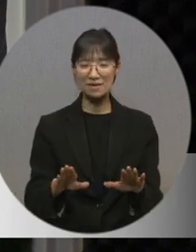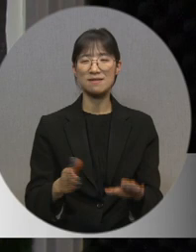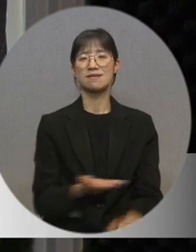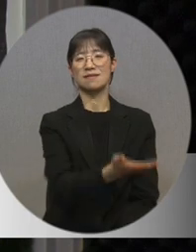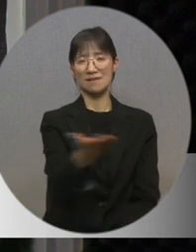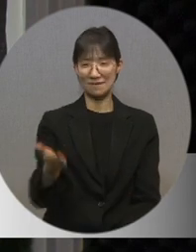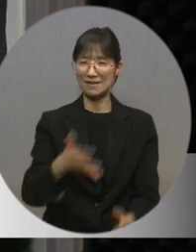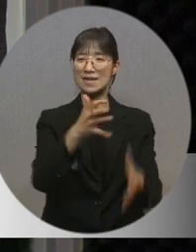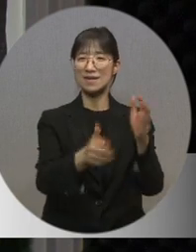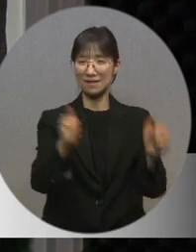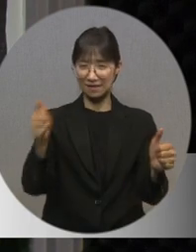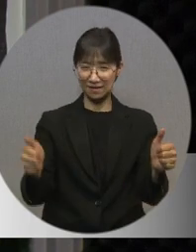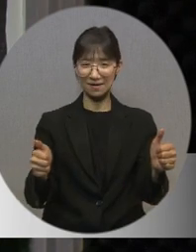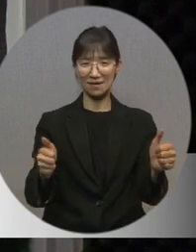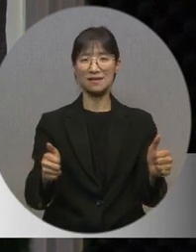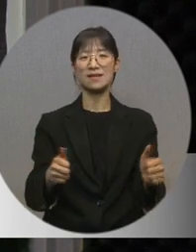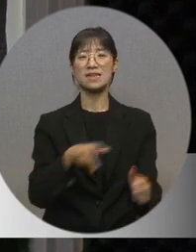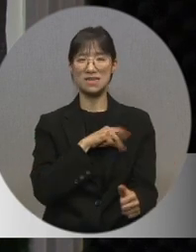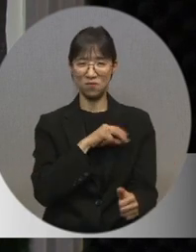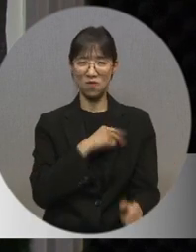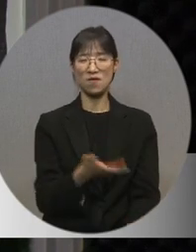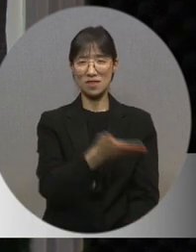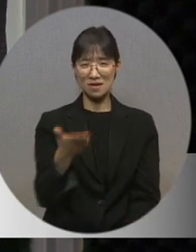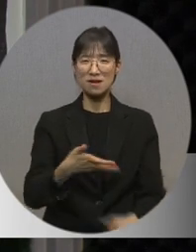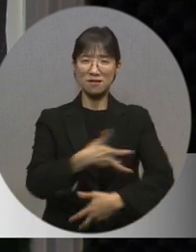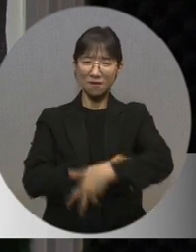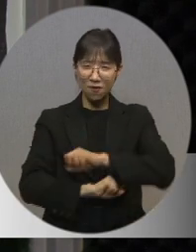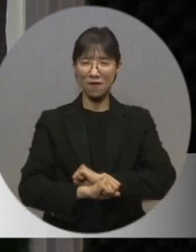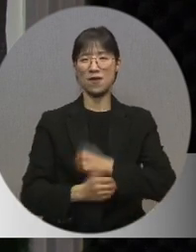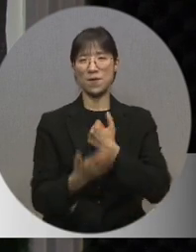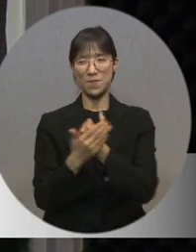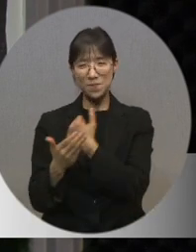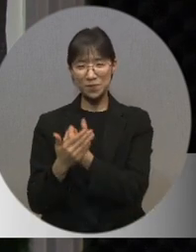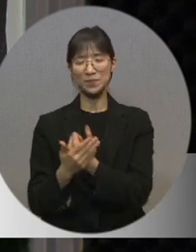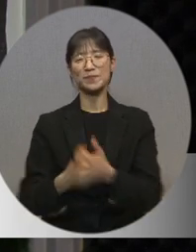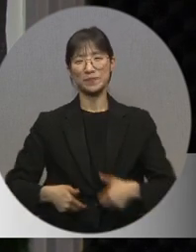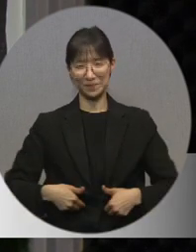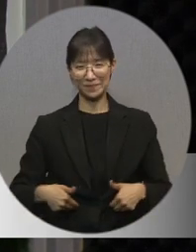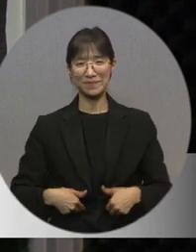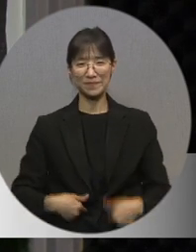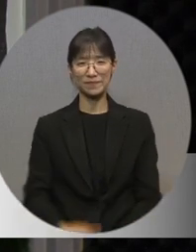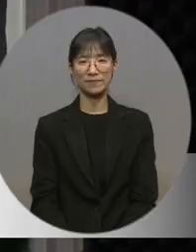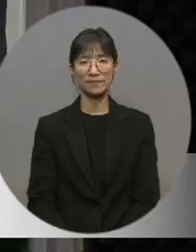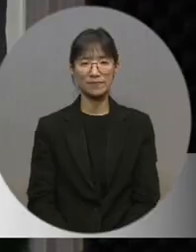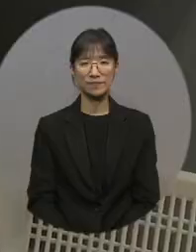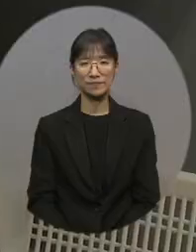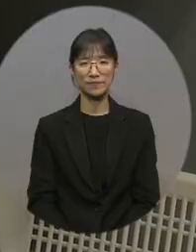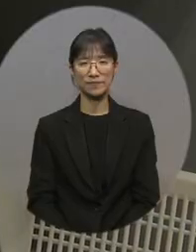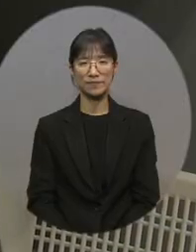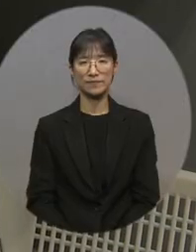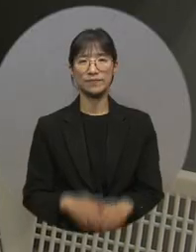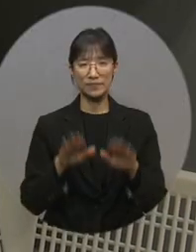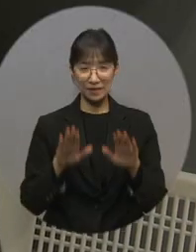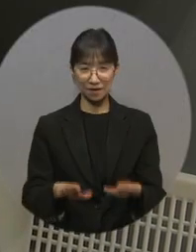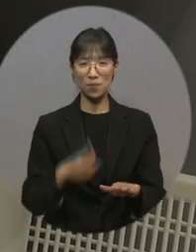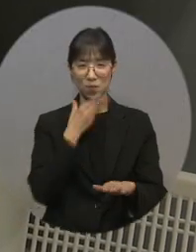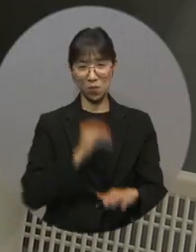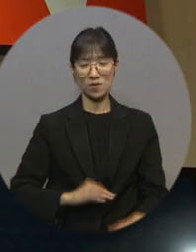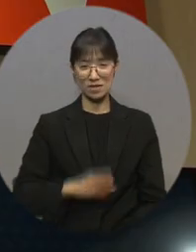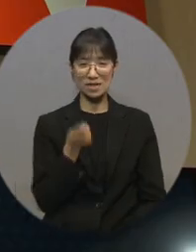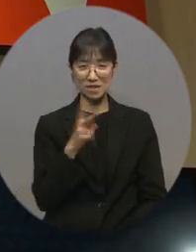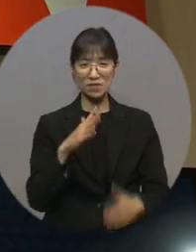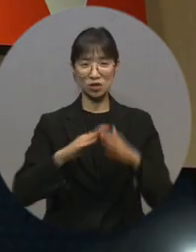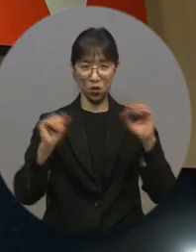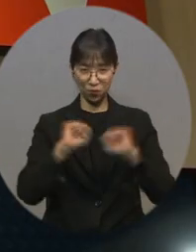우리 단체장님, 국회의원 후보님들의 적극적인 협조와 응원이 있어야 가능합니다. 이번 WBC 복지TV